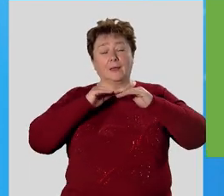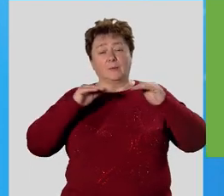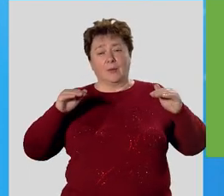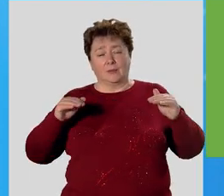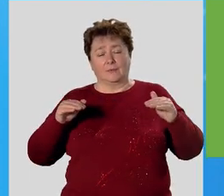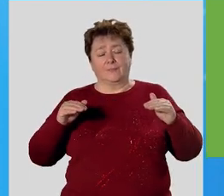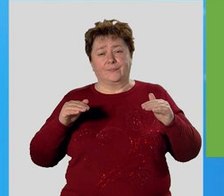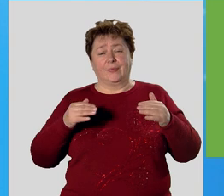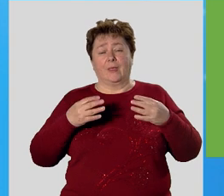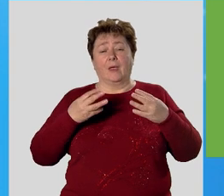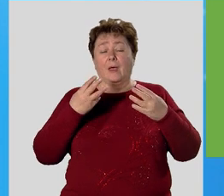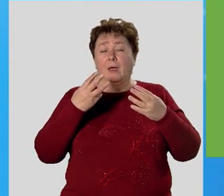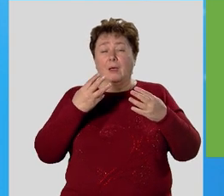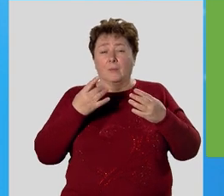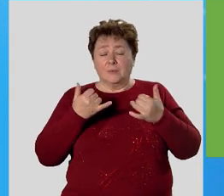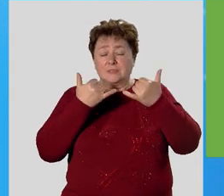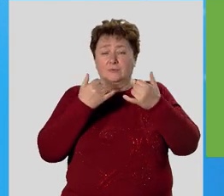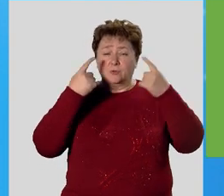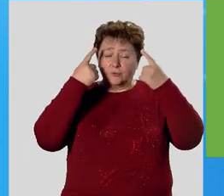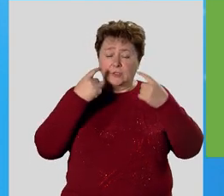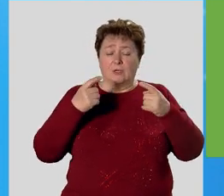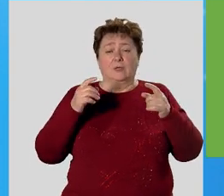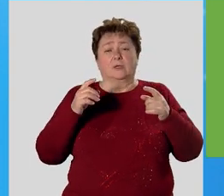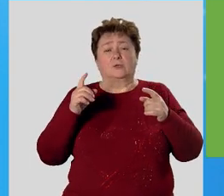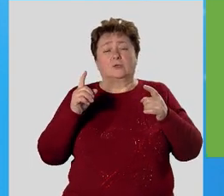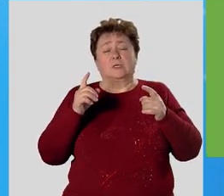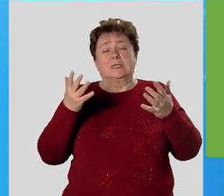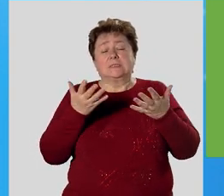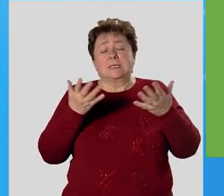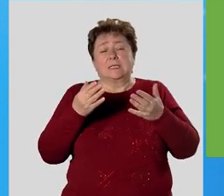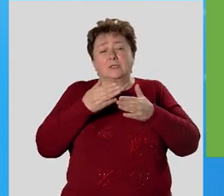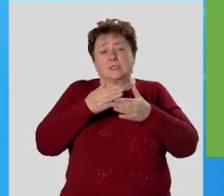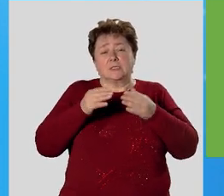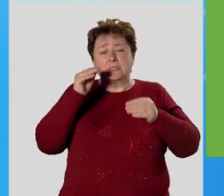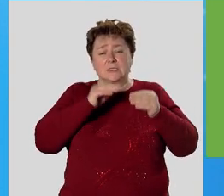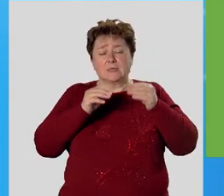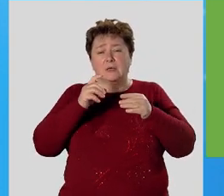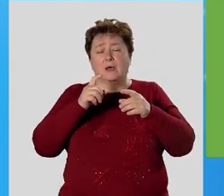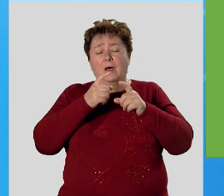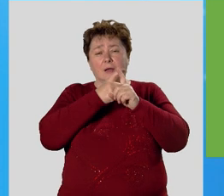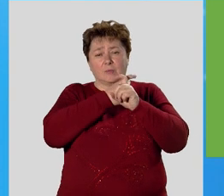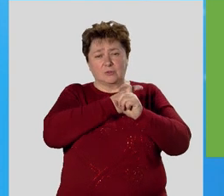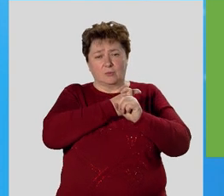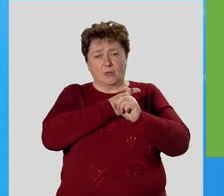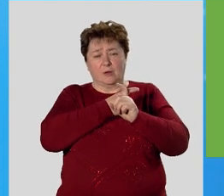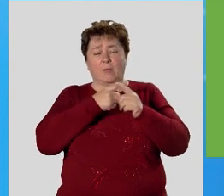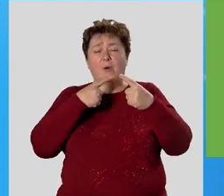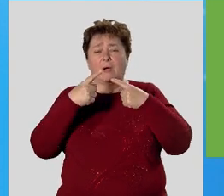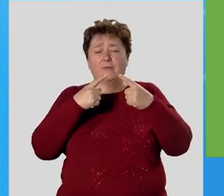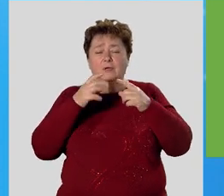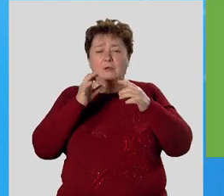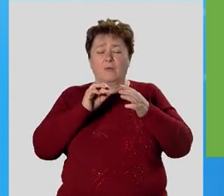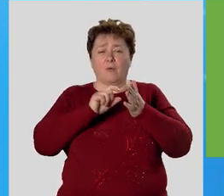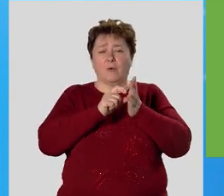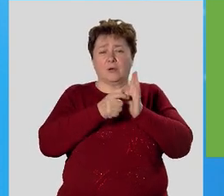Итак, ребята, мы сегодня с вами узнали о том, из каких частей состоит хромосома. Поговорили